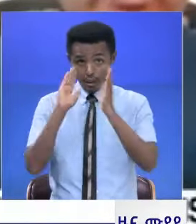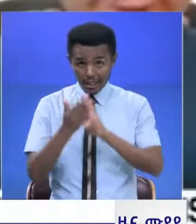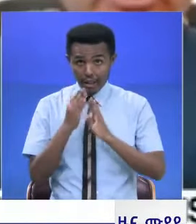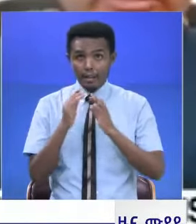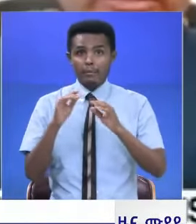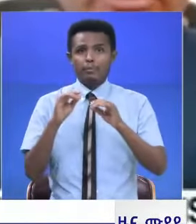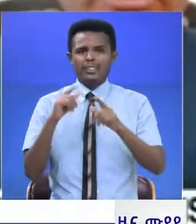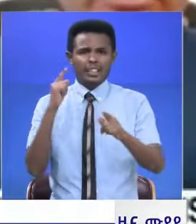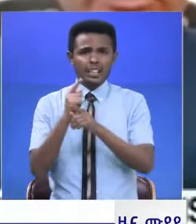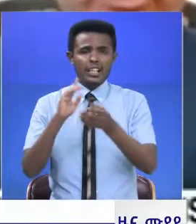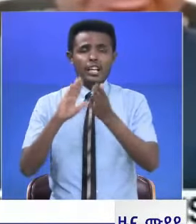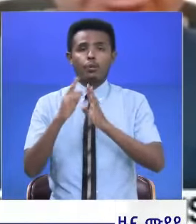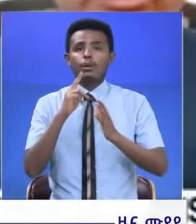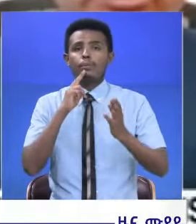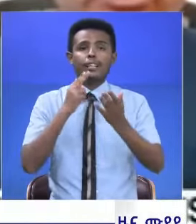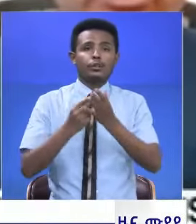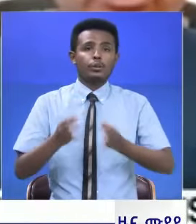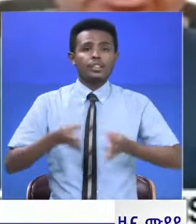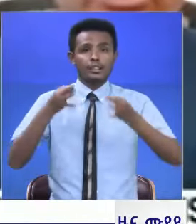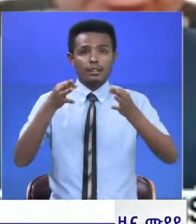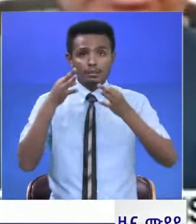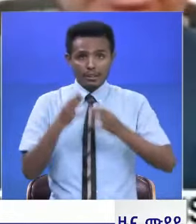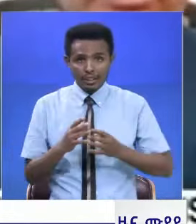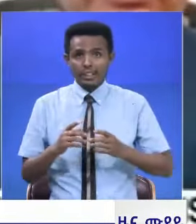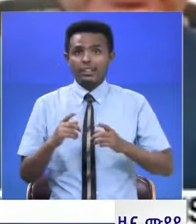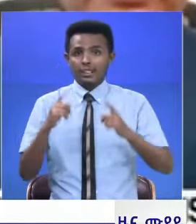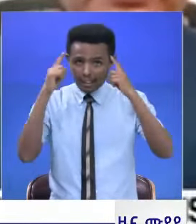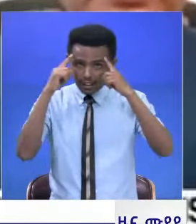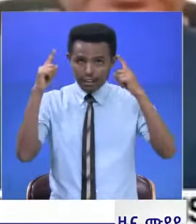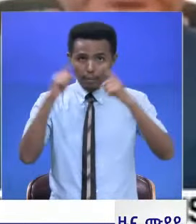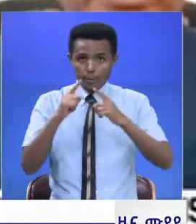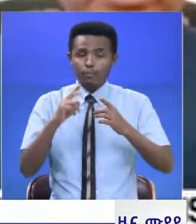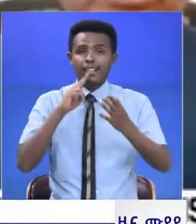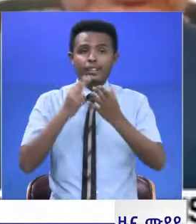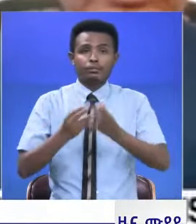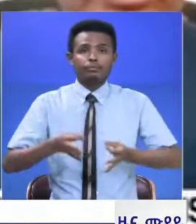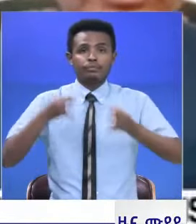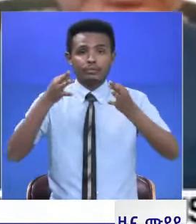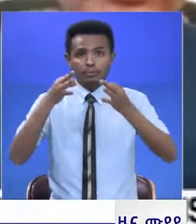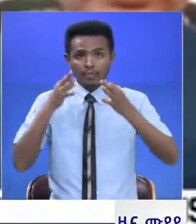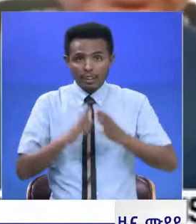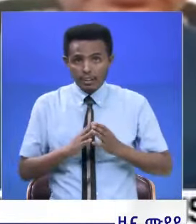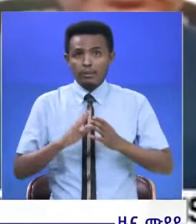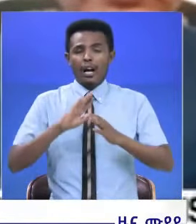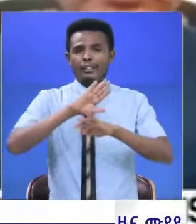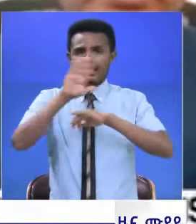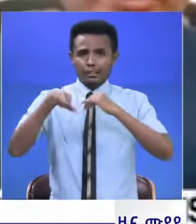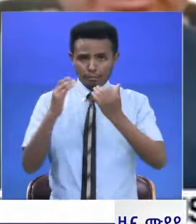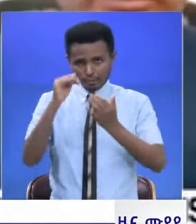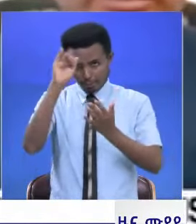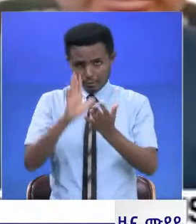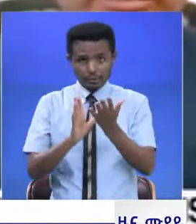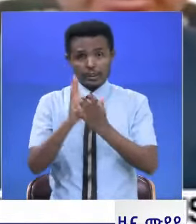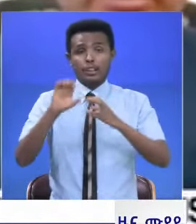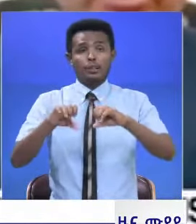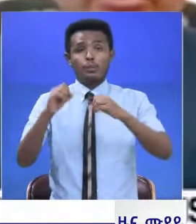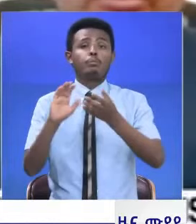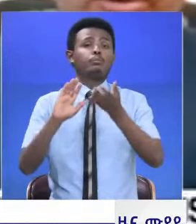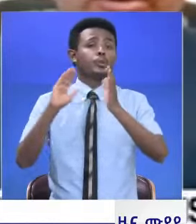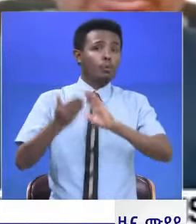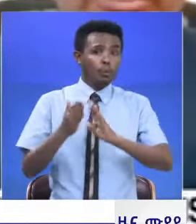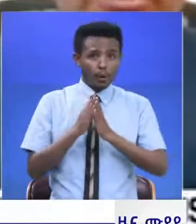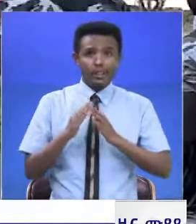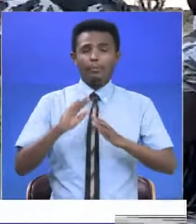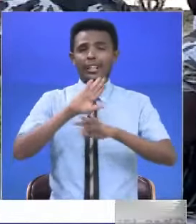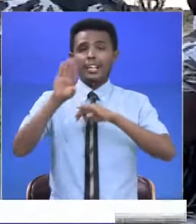ነው። የተዛቡ መረጃዎችን የማሰራጨት ዘመቻ እየተካሄደ ይገኛል። ተፈጸሙ ስለተባሉ የመብት ጥሰቶችም ቢሆን ጠቅላይ አቃቤ ህግ ምርመራ በማድረግ